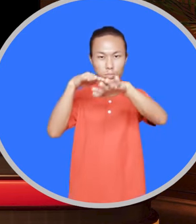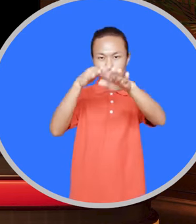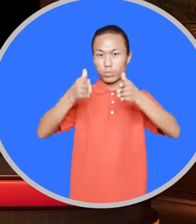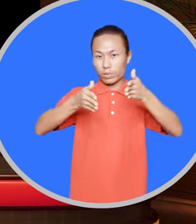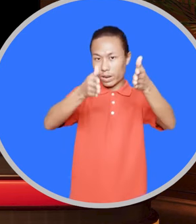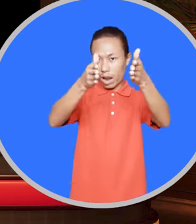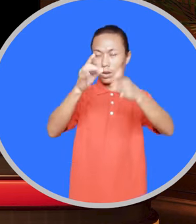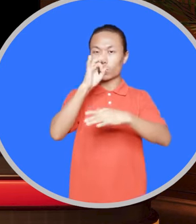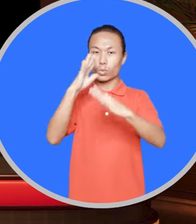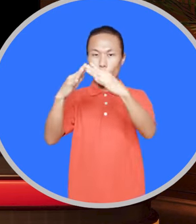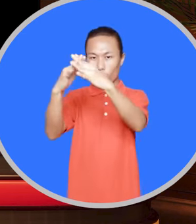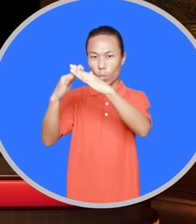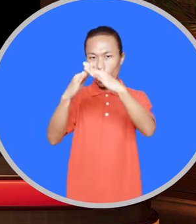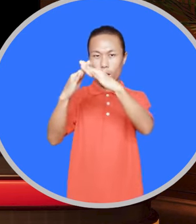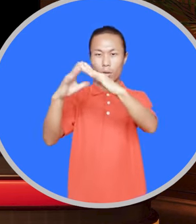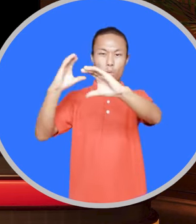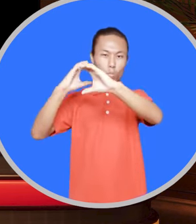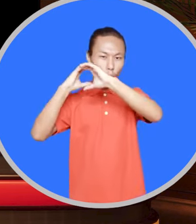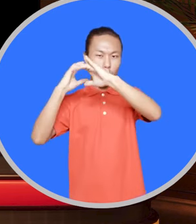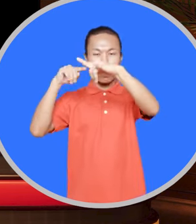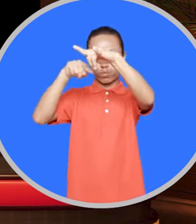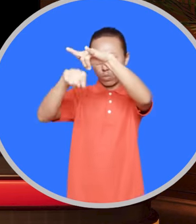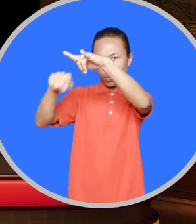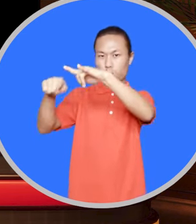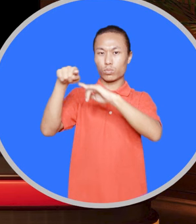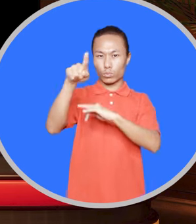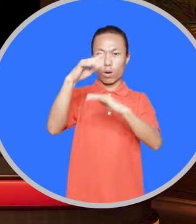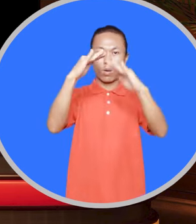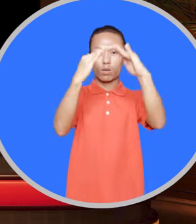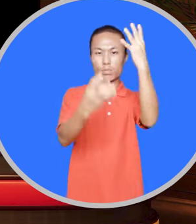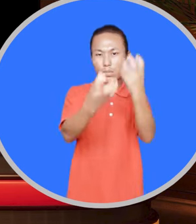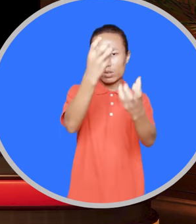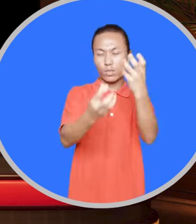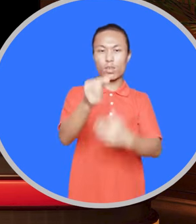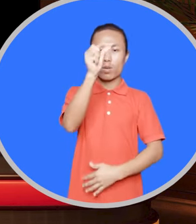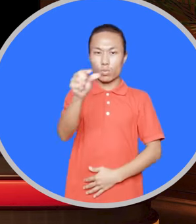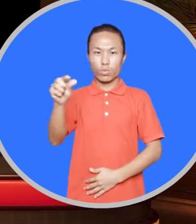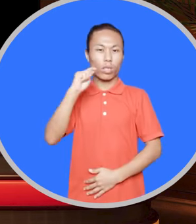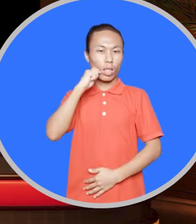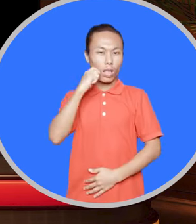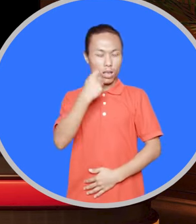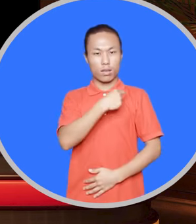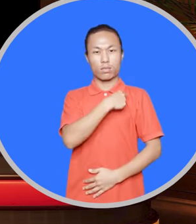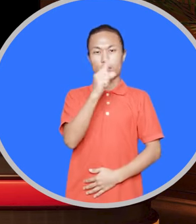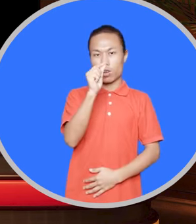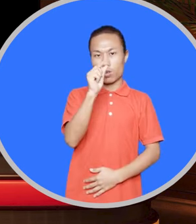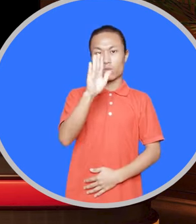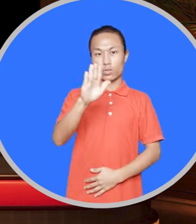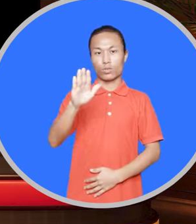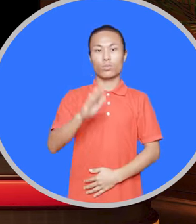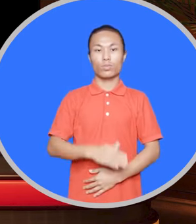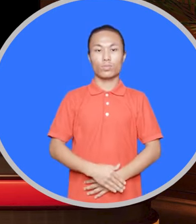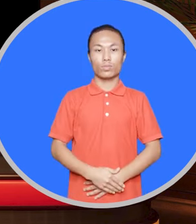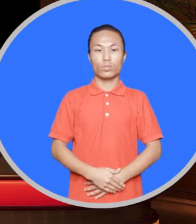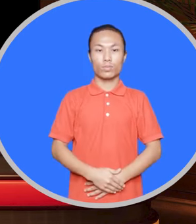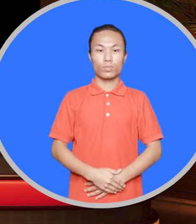ဟာသူတို့လာရလမ်းတစ်လျှောက်စစ်ရေးပြင်းမမဟုတ်တဲ့အရက်သားတွေနေထိုင်ရာနေရာတွေကိုလက်နက်ကြီးနဲ့ပစ်ခတ်တယ်လို့လေကြောင်းကဘုံကျဲတို